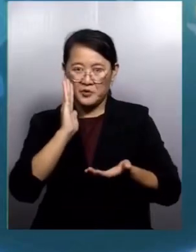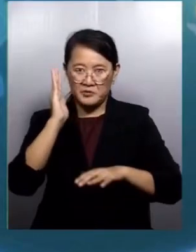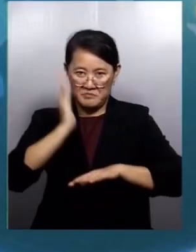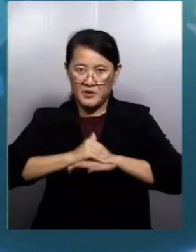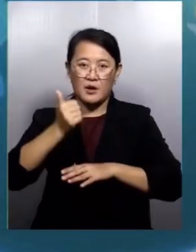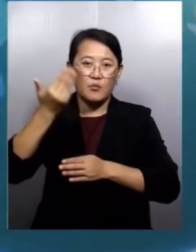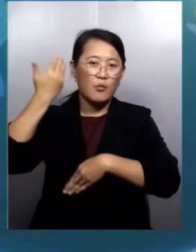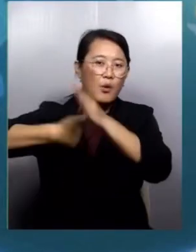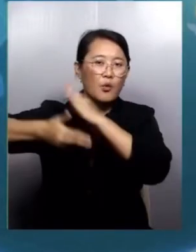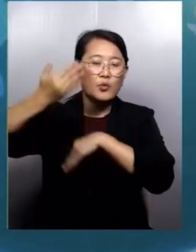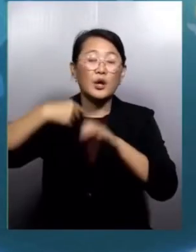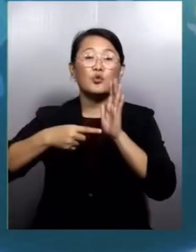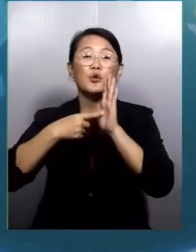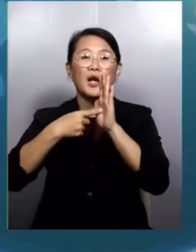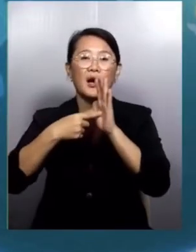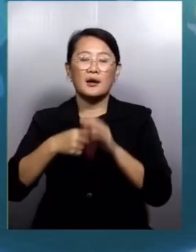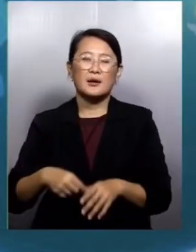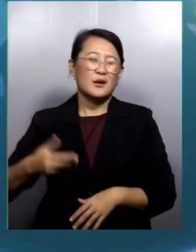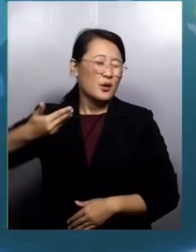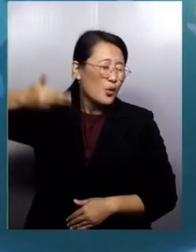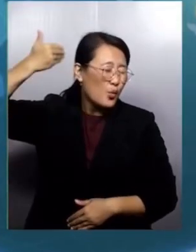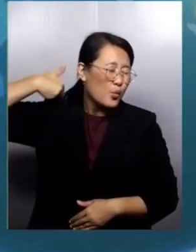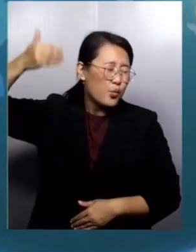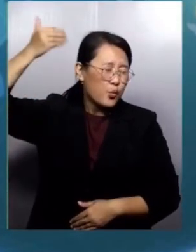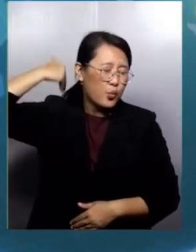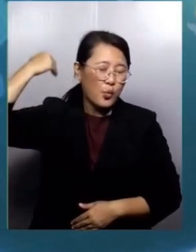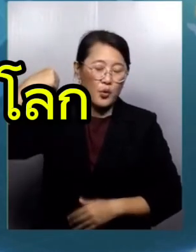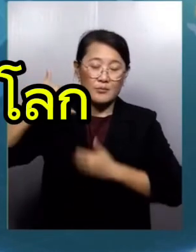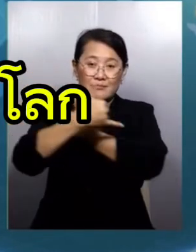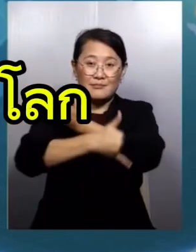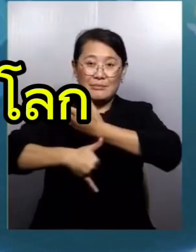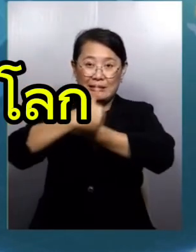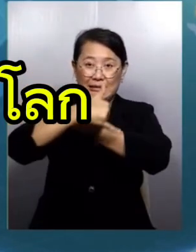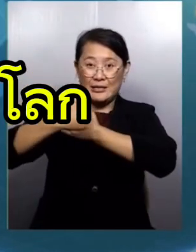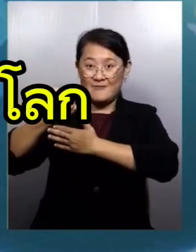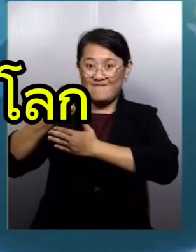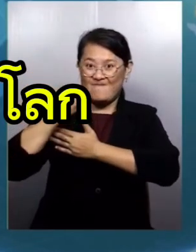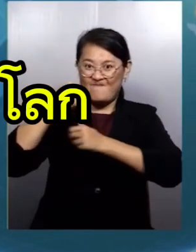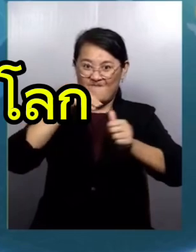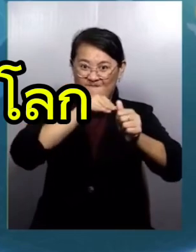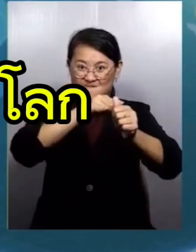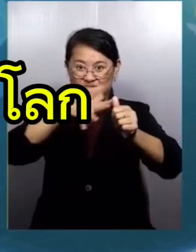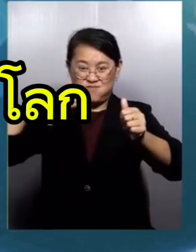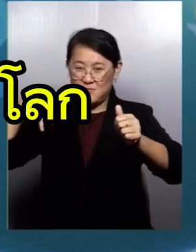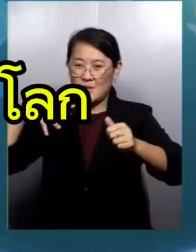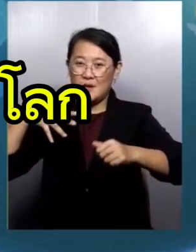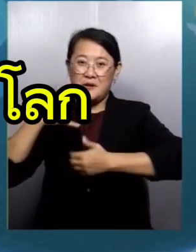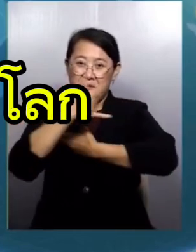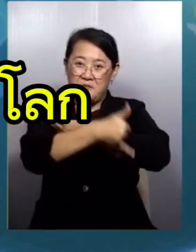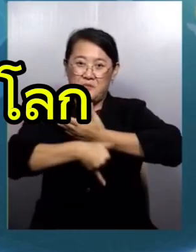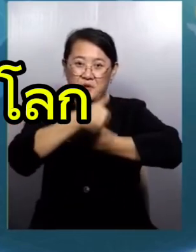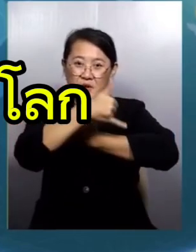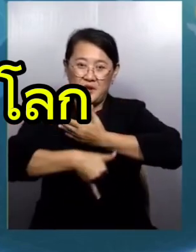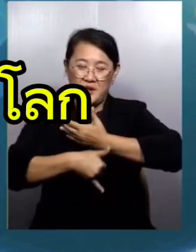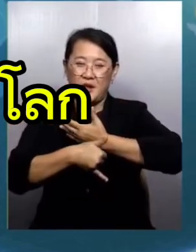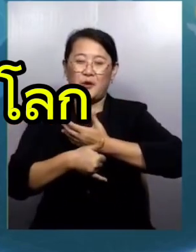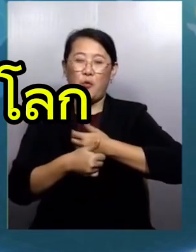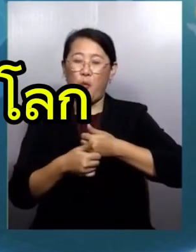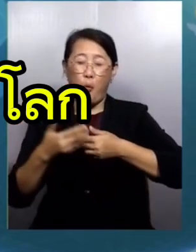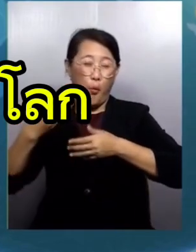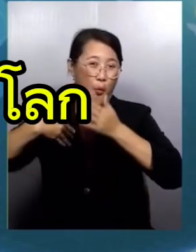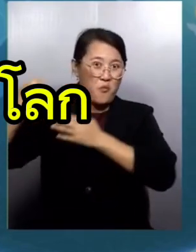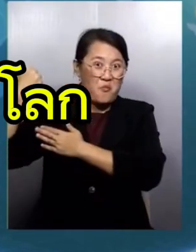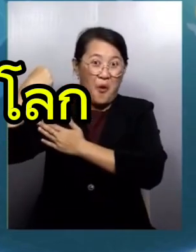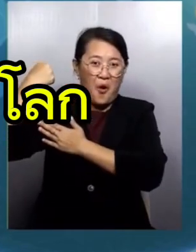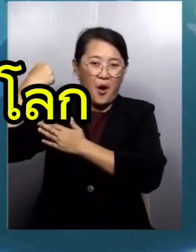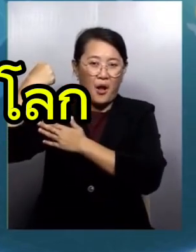ในอดีตมหาอำนาจมหาอำนาจที่เริ่มที่จะตกต่ำเนี่ย